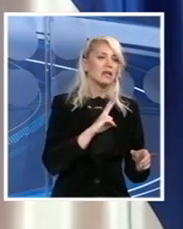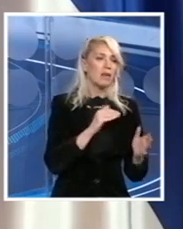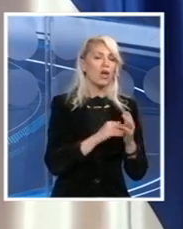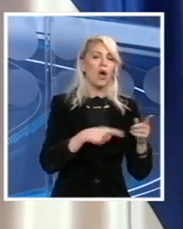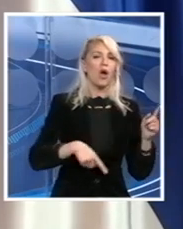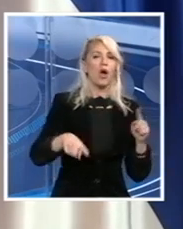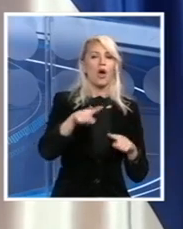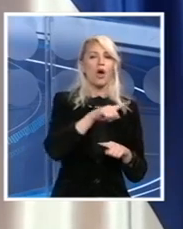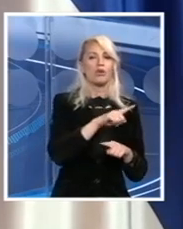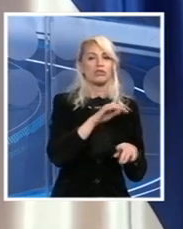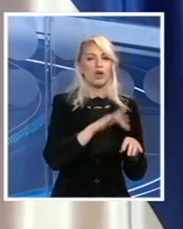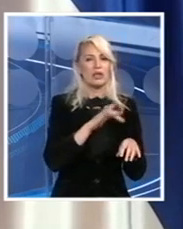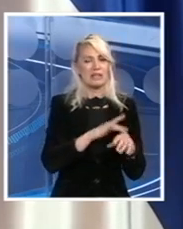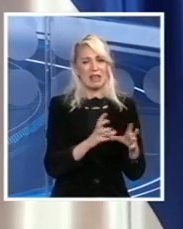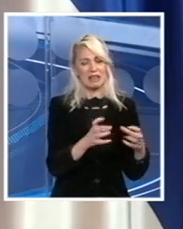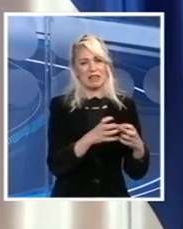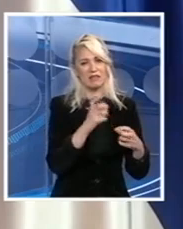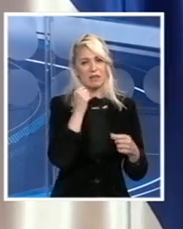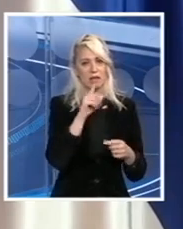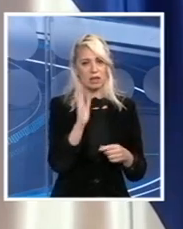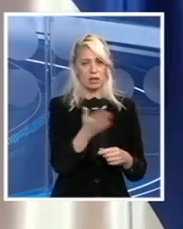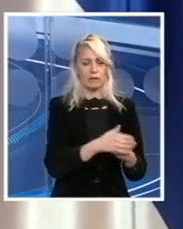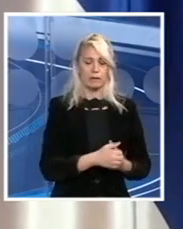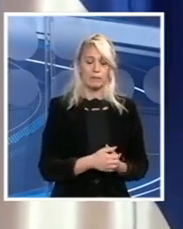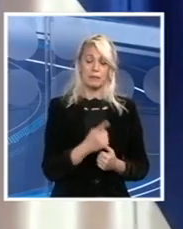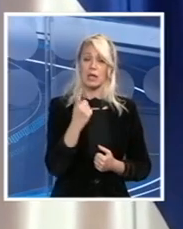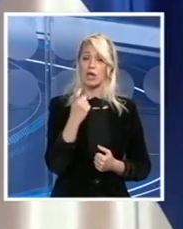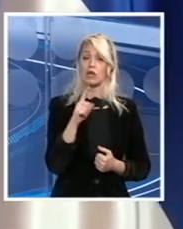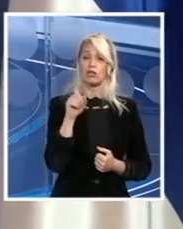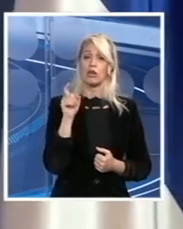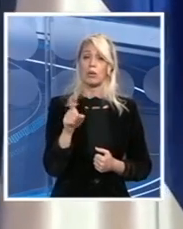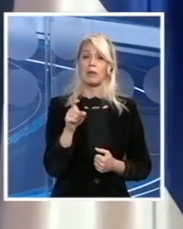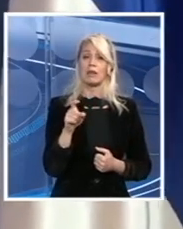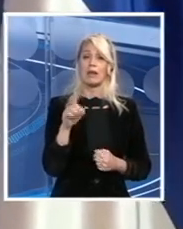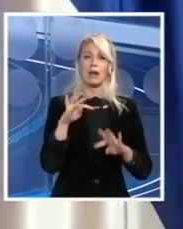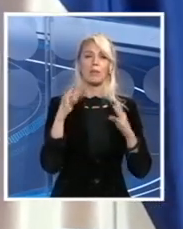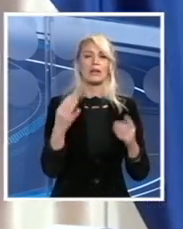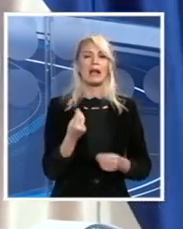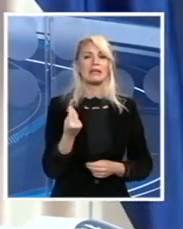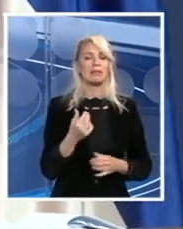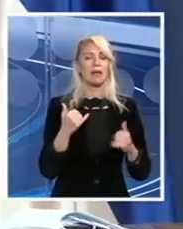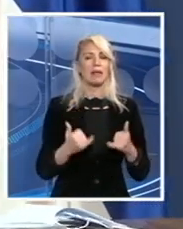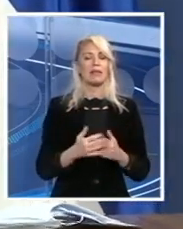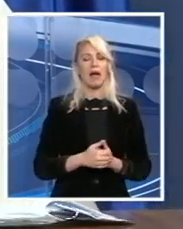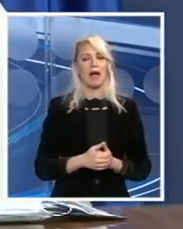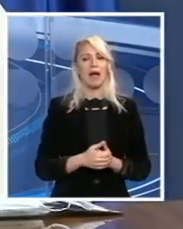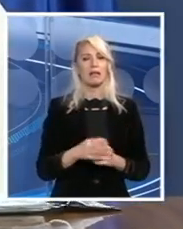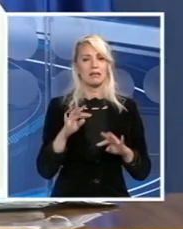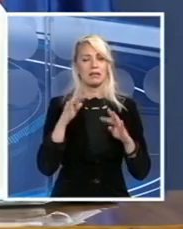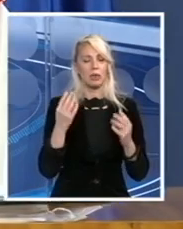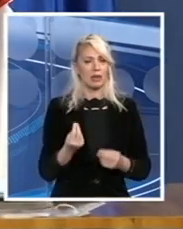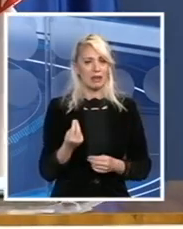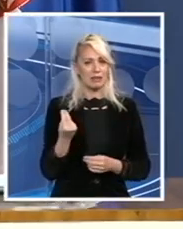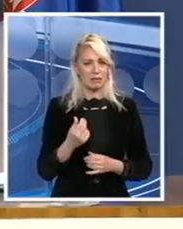populacije. Hvala, imamo još jedno pitanje, ako se ne varam, iz portala Srbija danas. Dobar dan, Jelena Lazić, portal Srbija